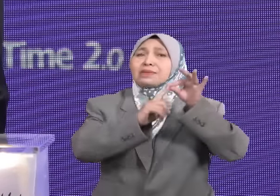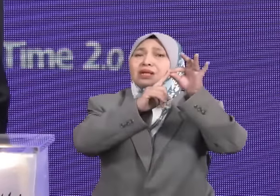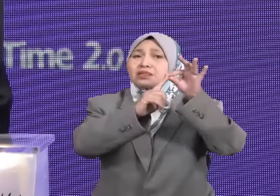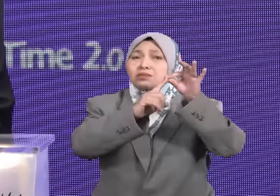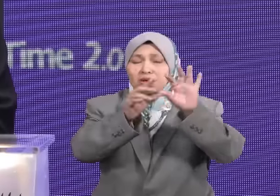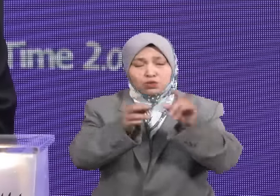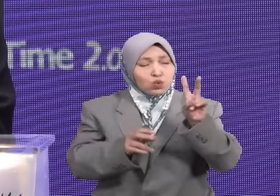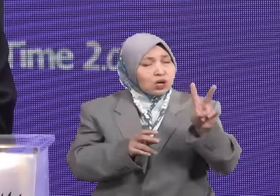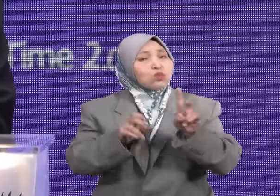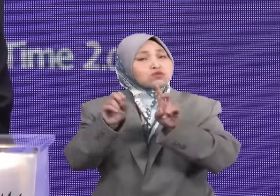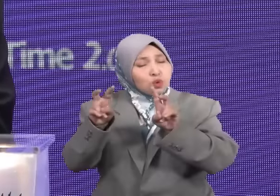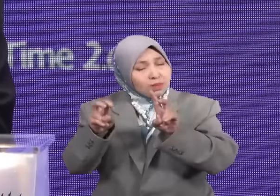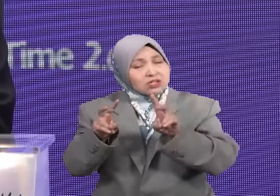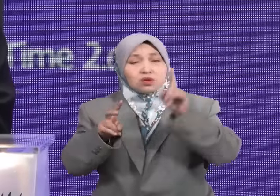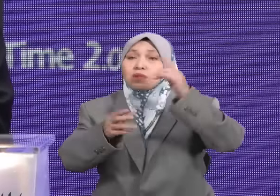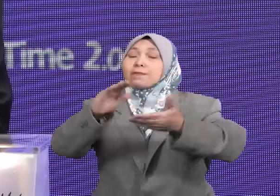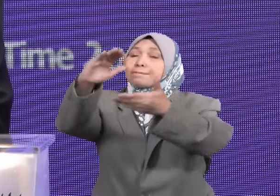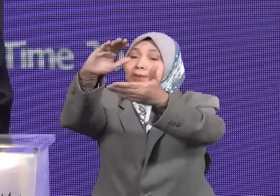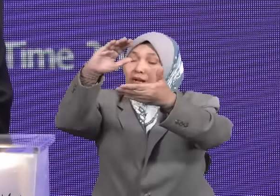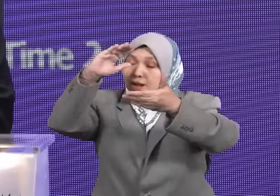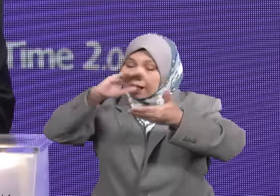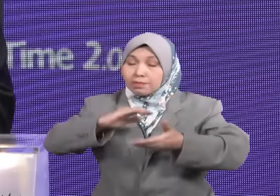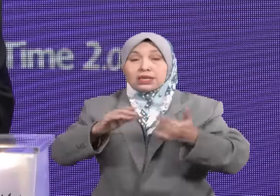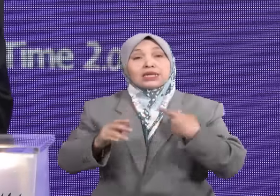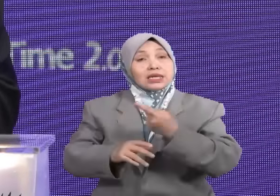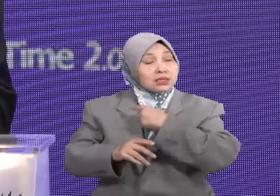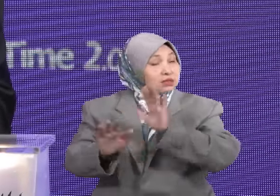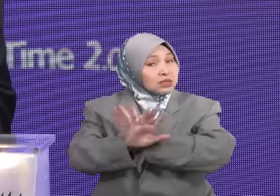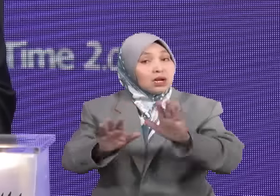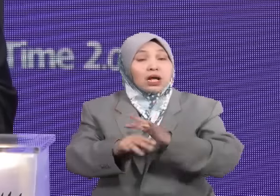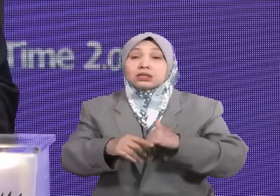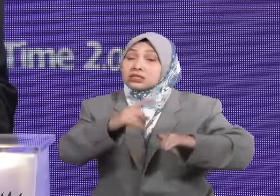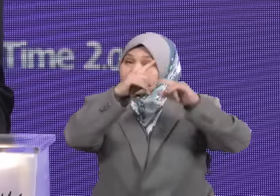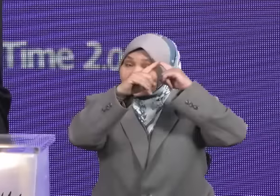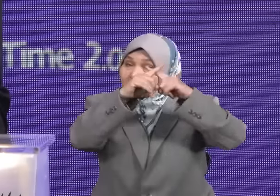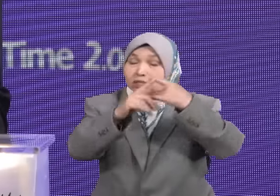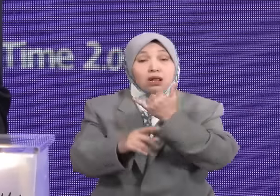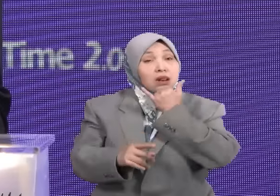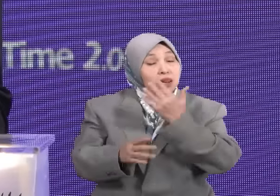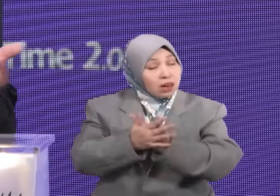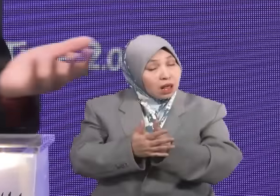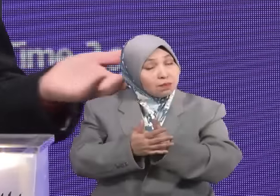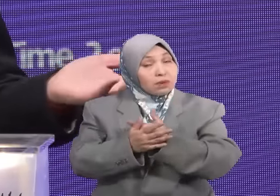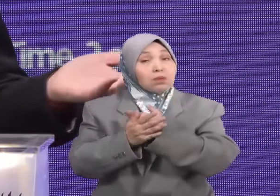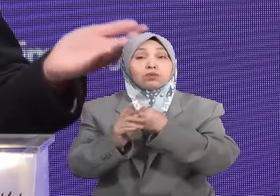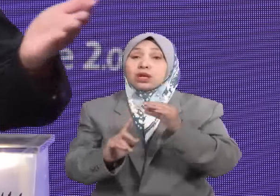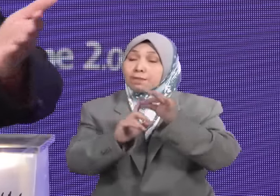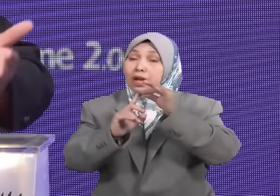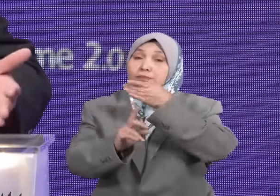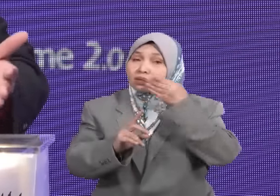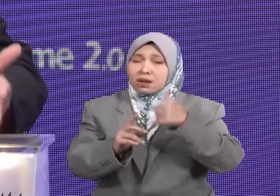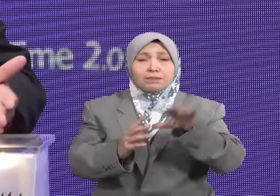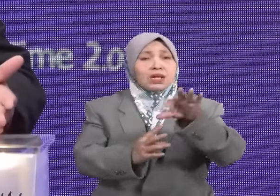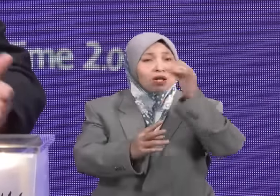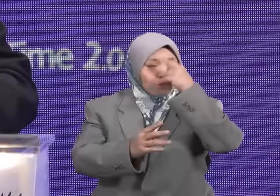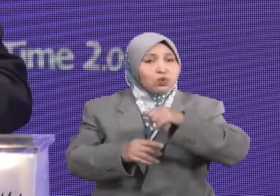Ayat 212, Allah bekalkan untuk kita agar kita jangan tersilap keutamaan dalam bulan Ramadan ini. Ya, ada orang ustaz ni dia pilih